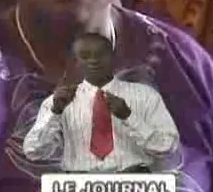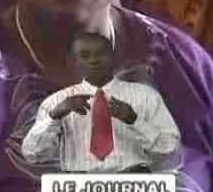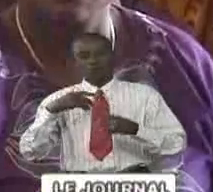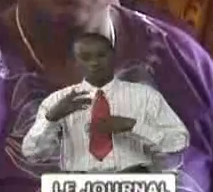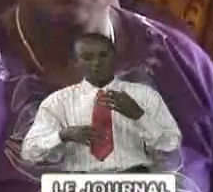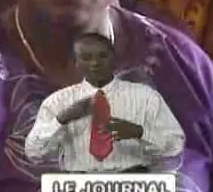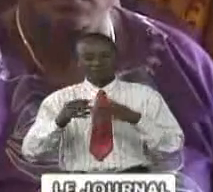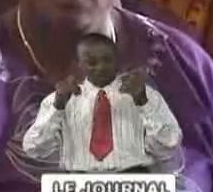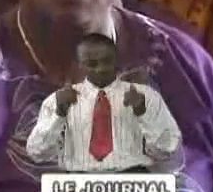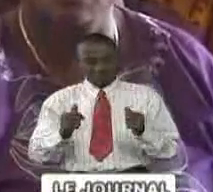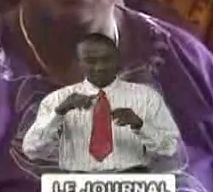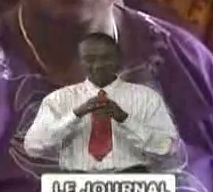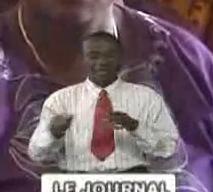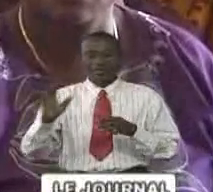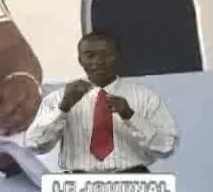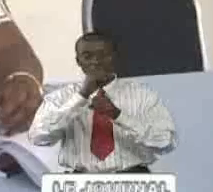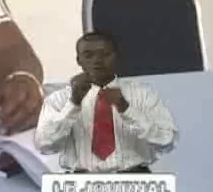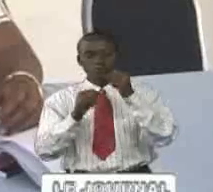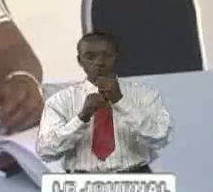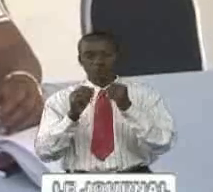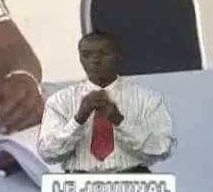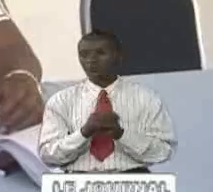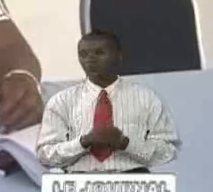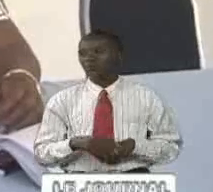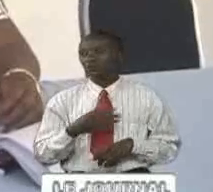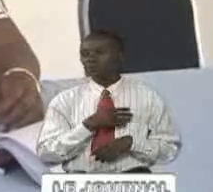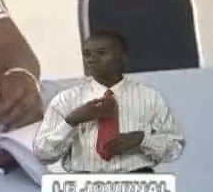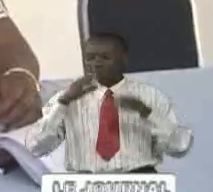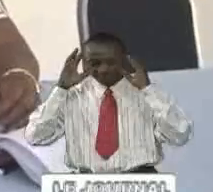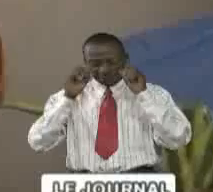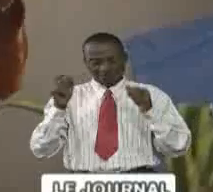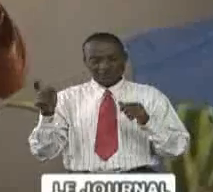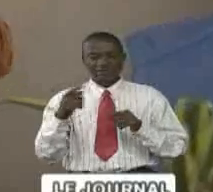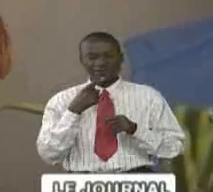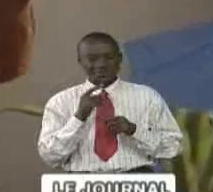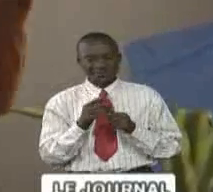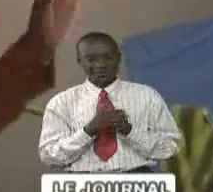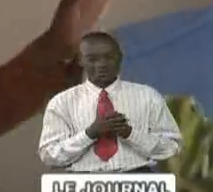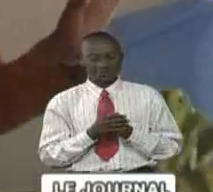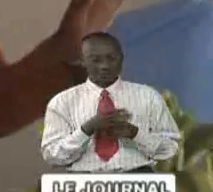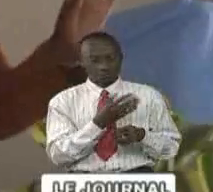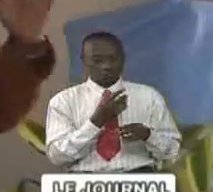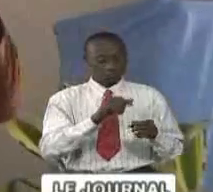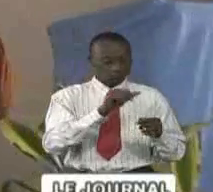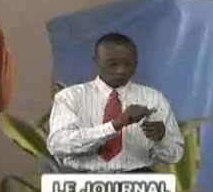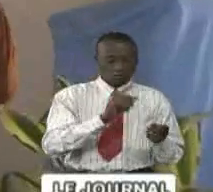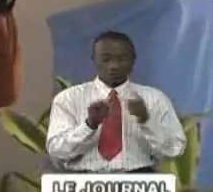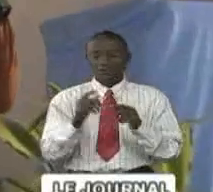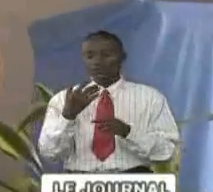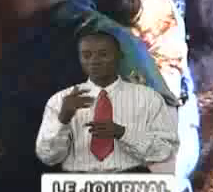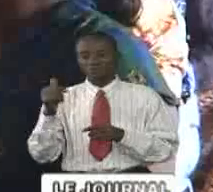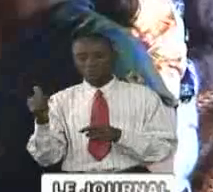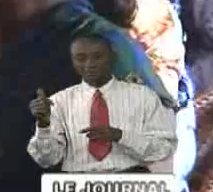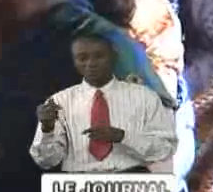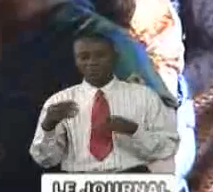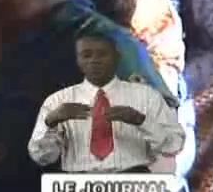structurels. Pour la présidente de femmes de la FEC, Eliane Moukeni, le passage de l'informel au formel nécessite une mise à niveau sous